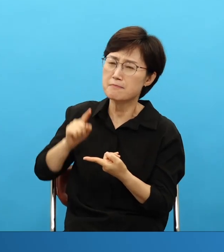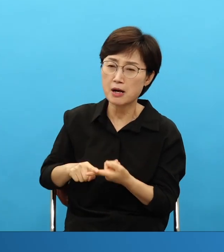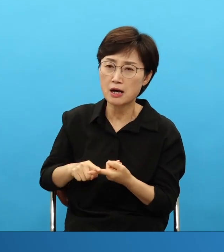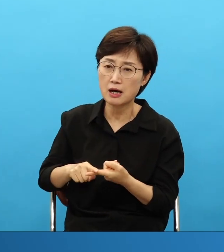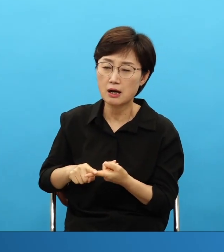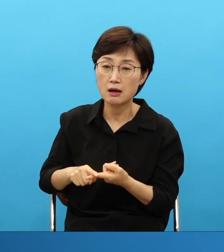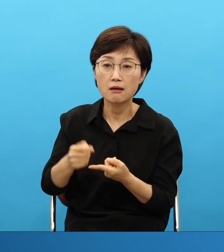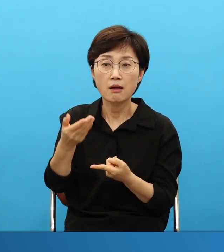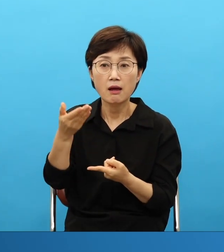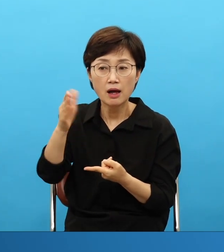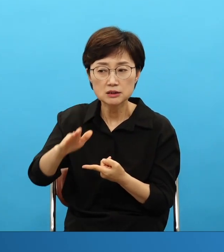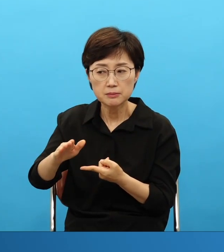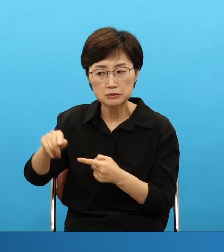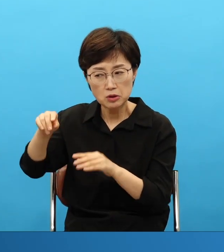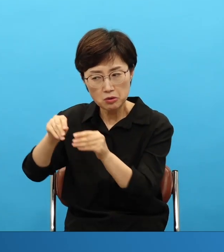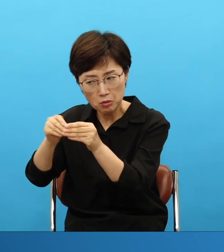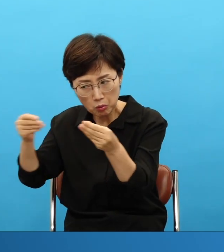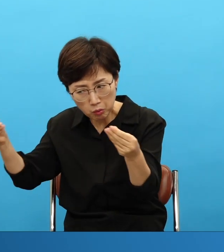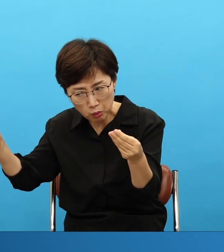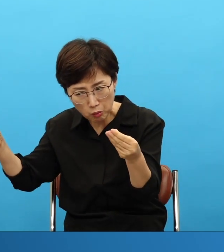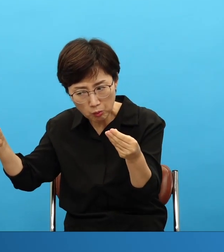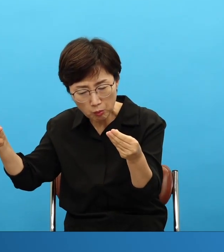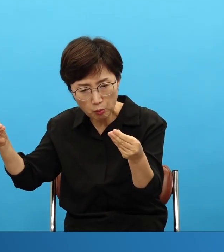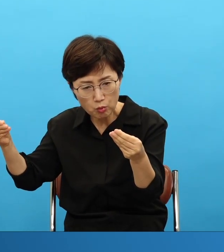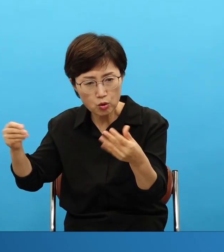메 굉장히 좋잖아